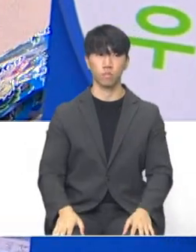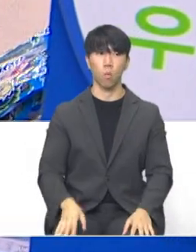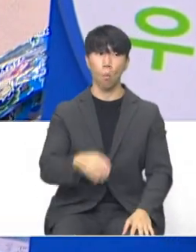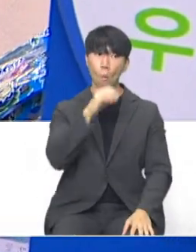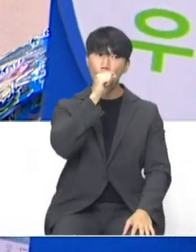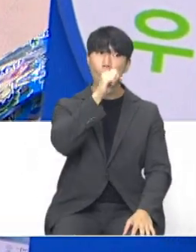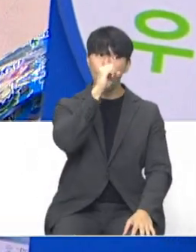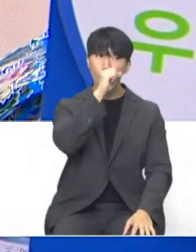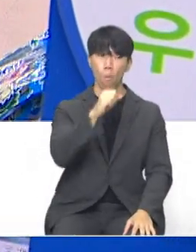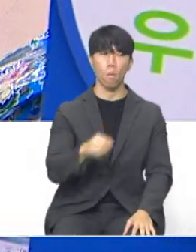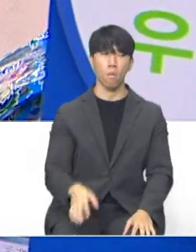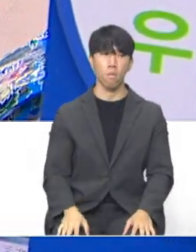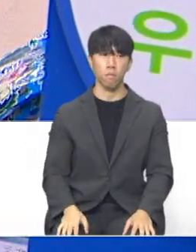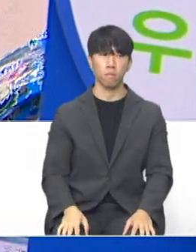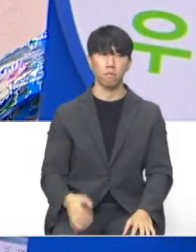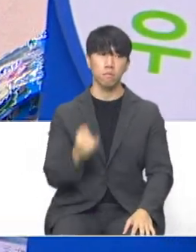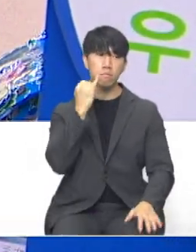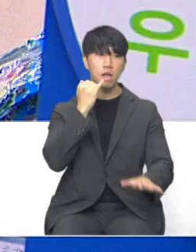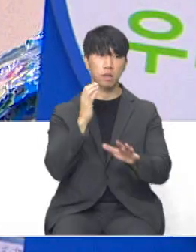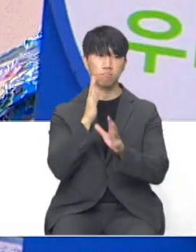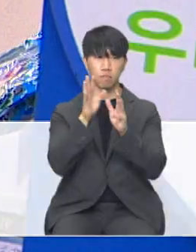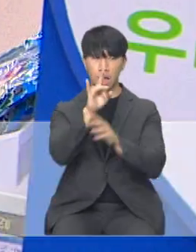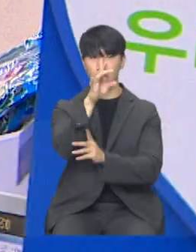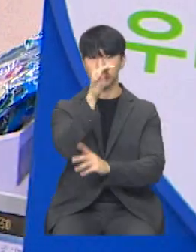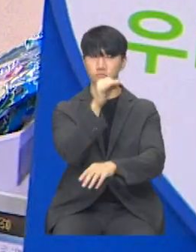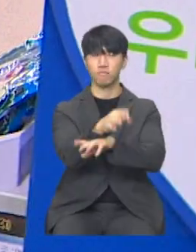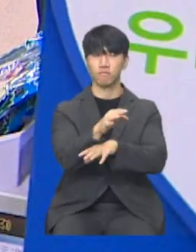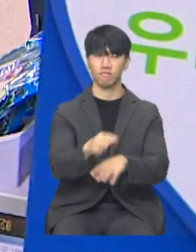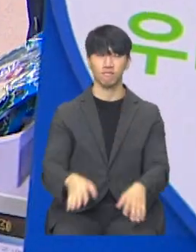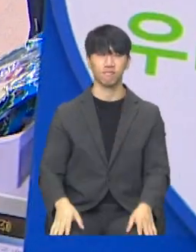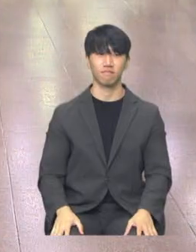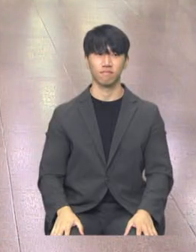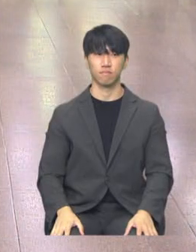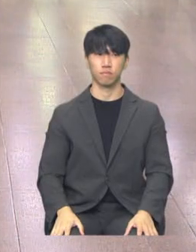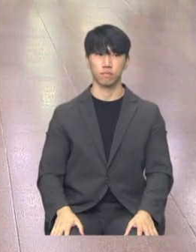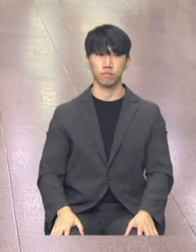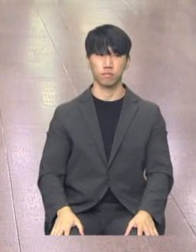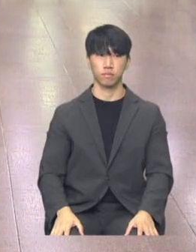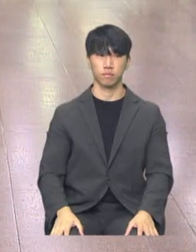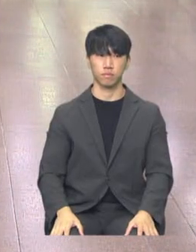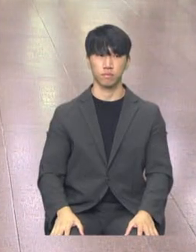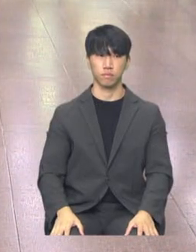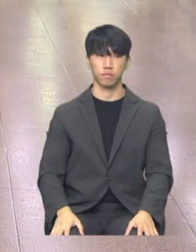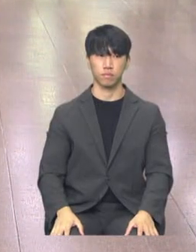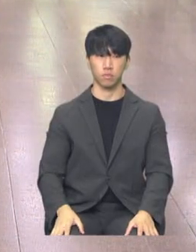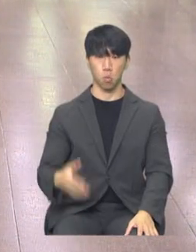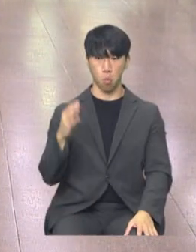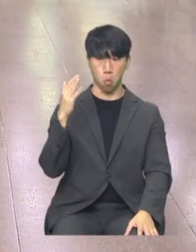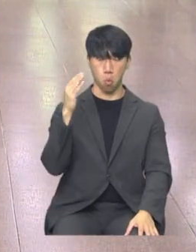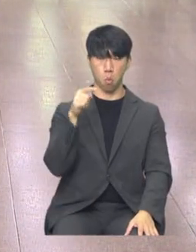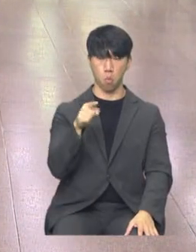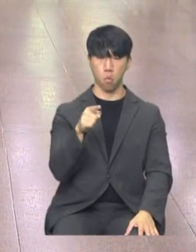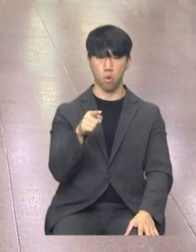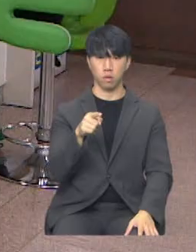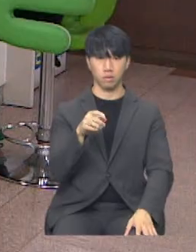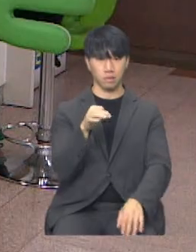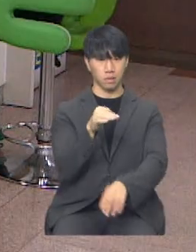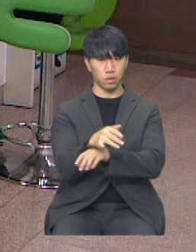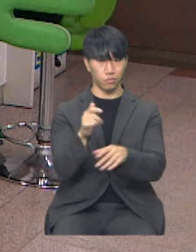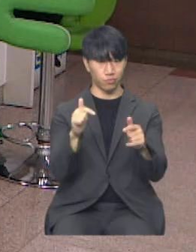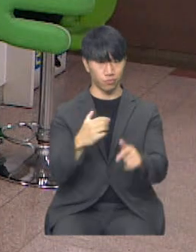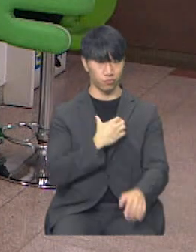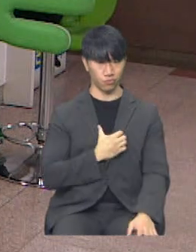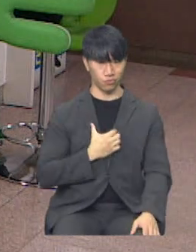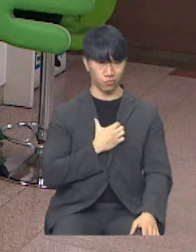그리고 하나 더 미역도 하나 사가지고. 미역? 최근 수산물 소비 위축 우려로